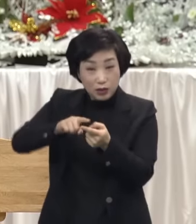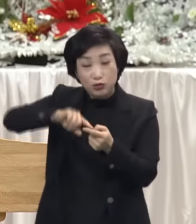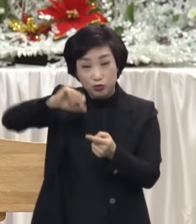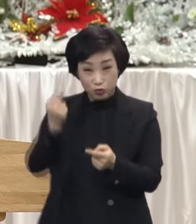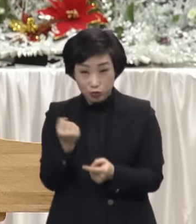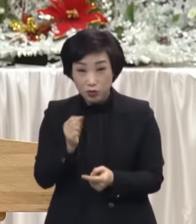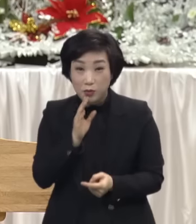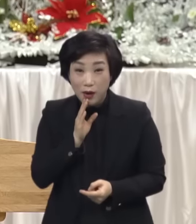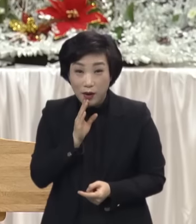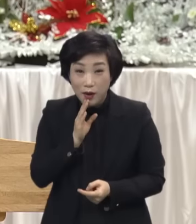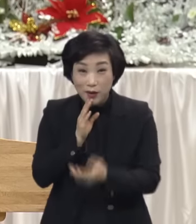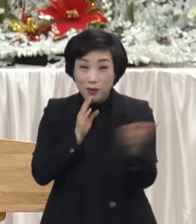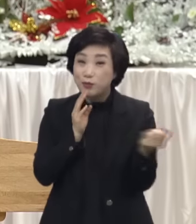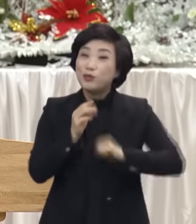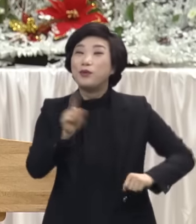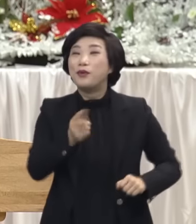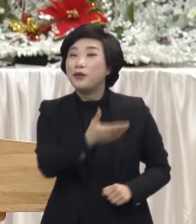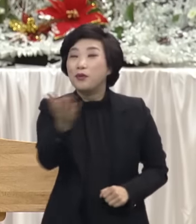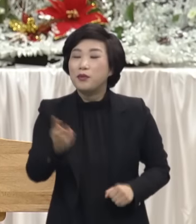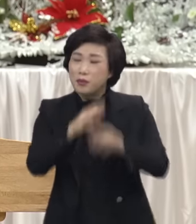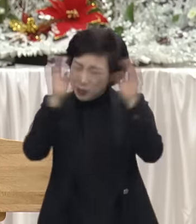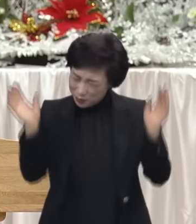복종하지 않는 것이 있습니까? 다